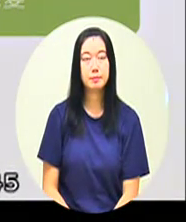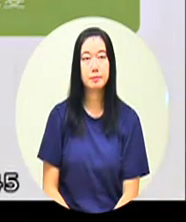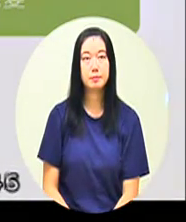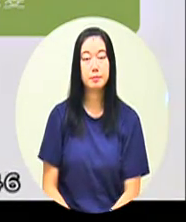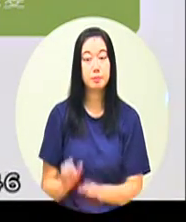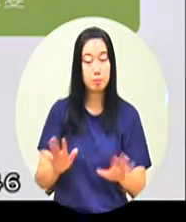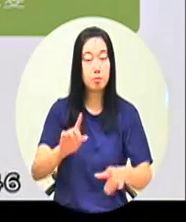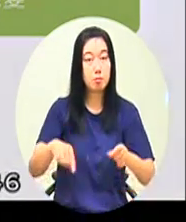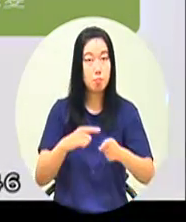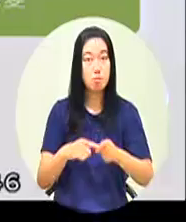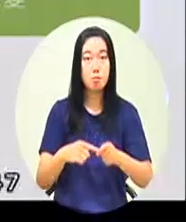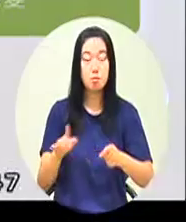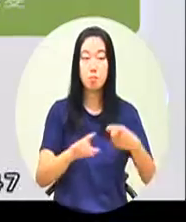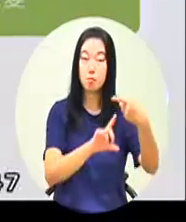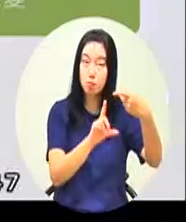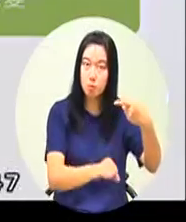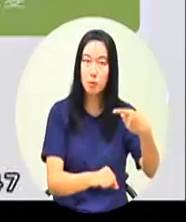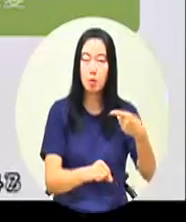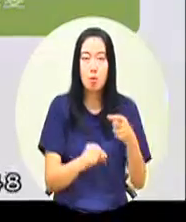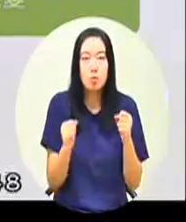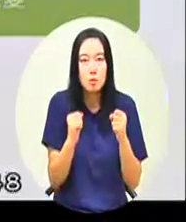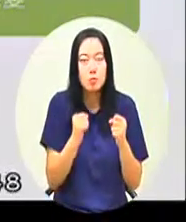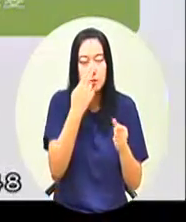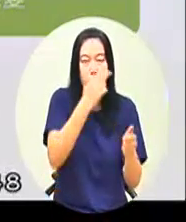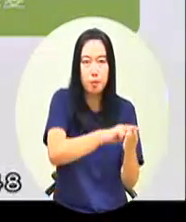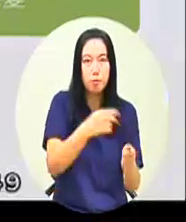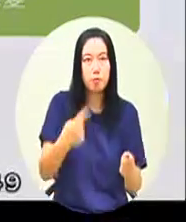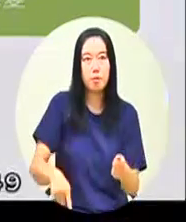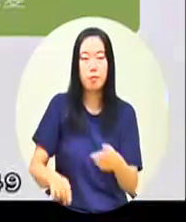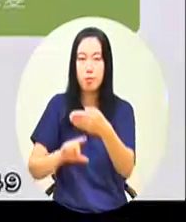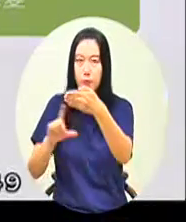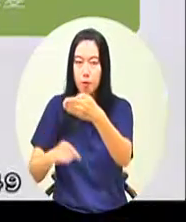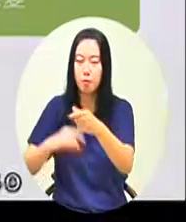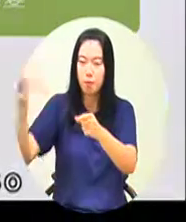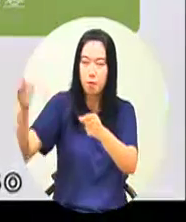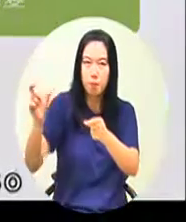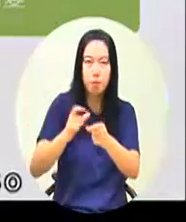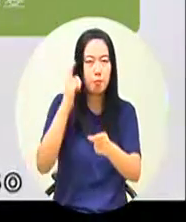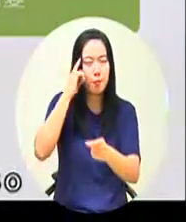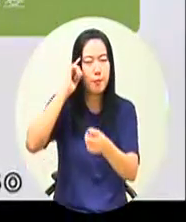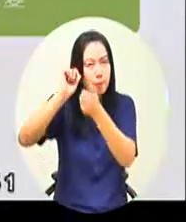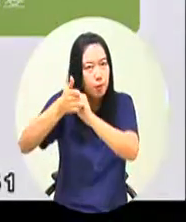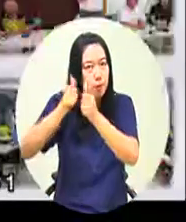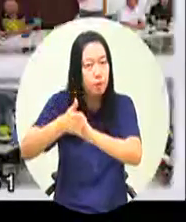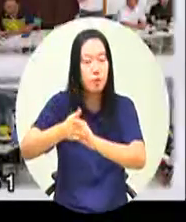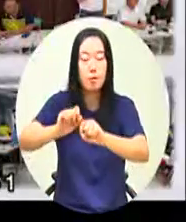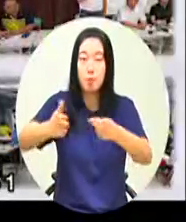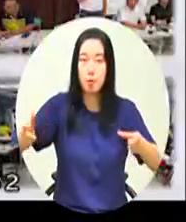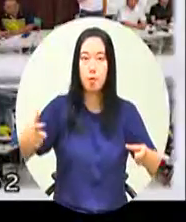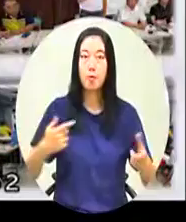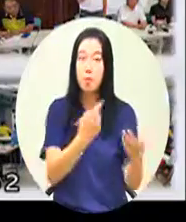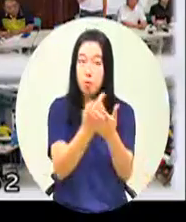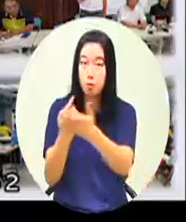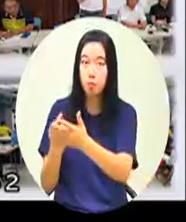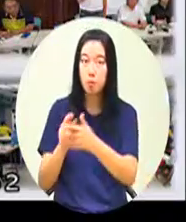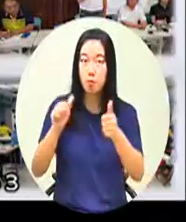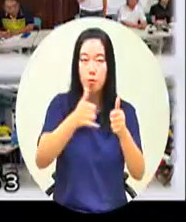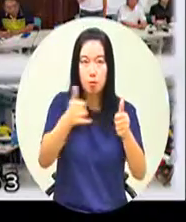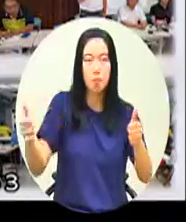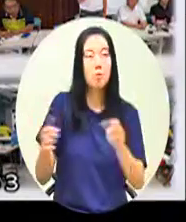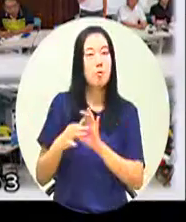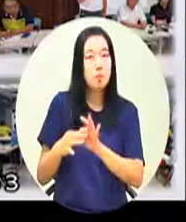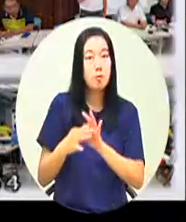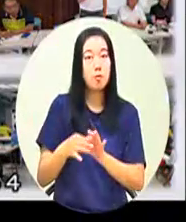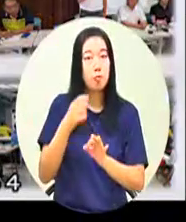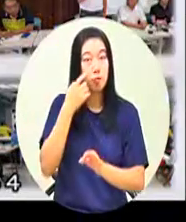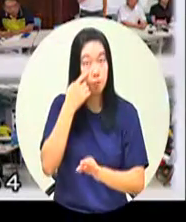年其实包含一月份的寒害以及九月份夏季整个台风的应变的上面，我想也是各位议员很非常关心的问